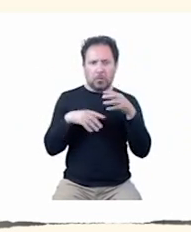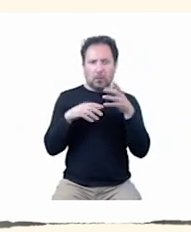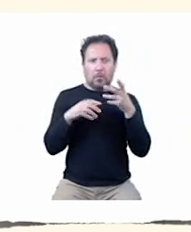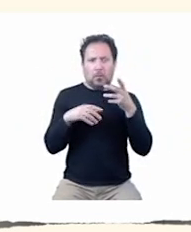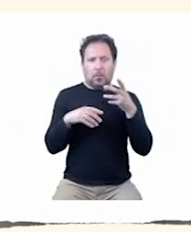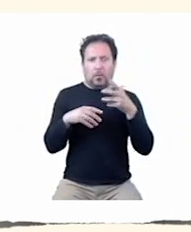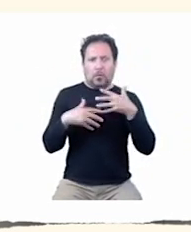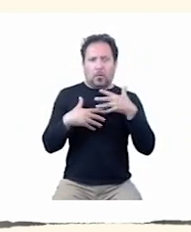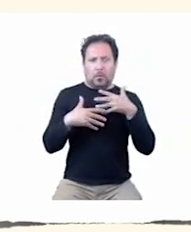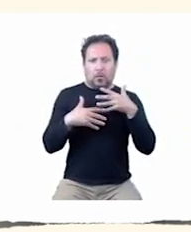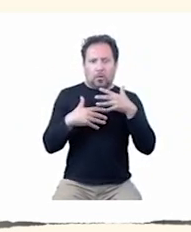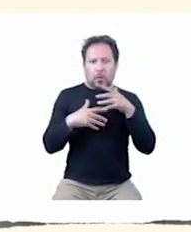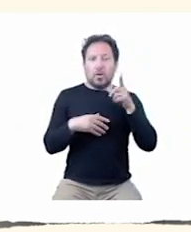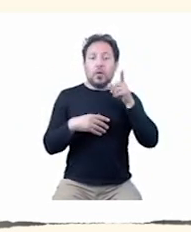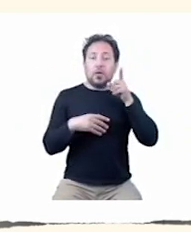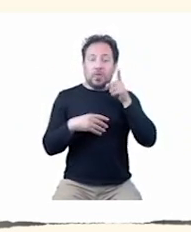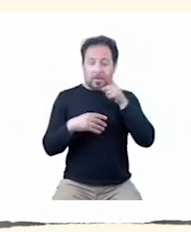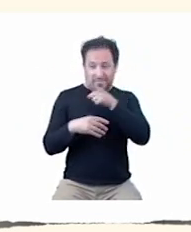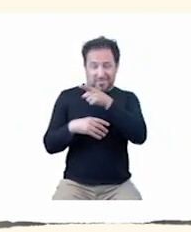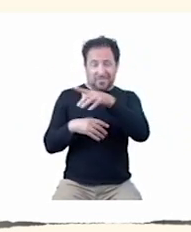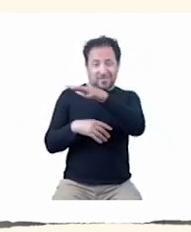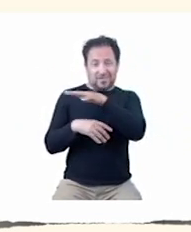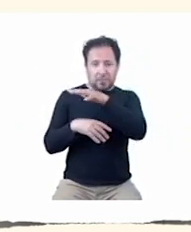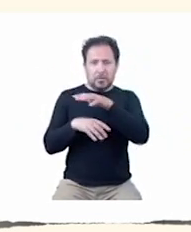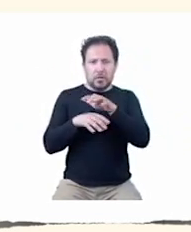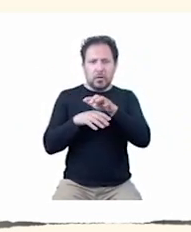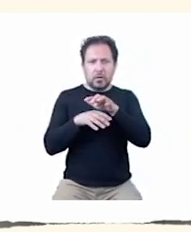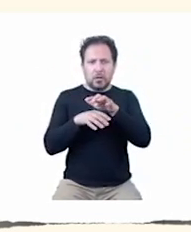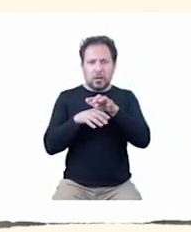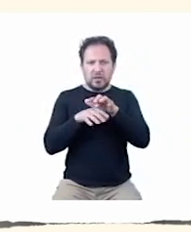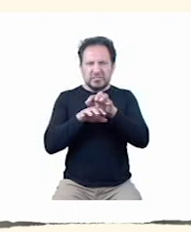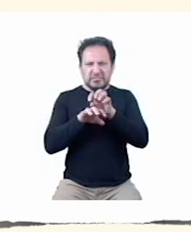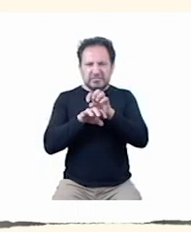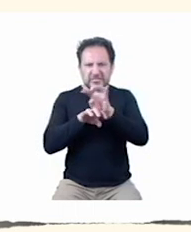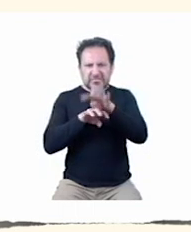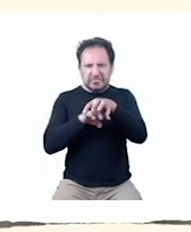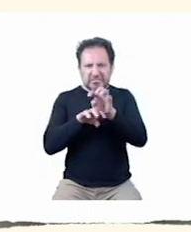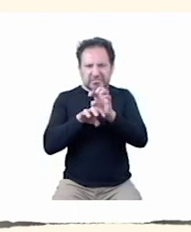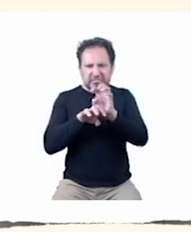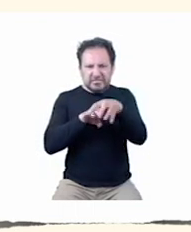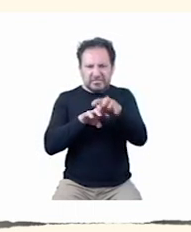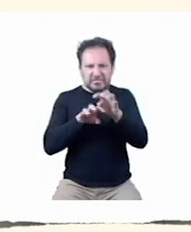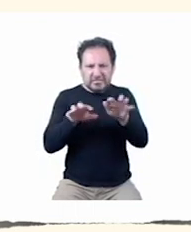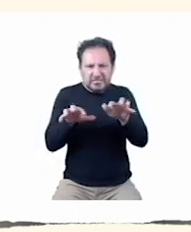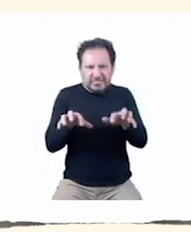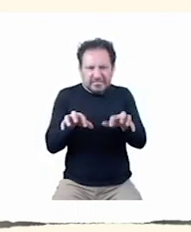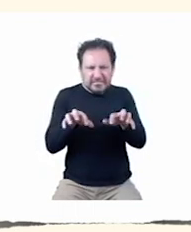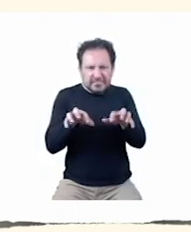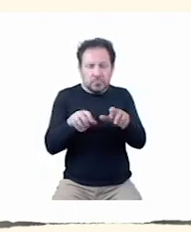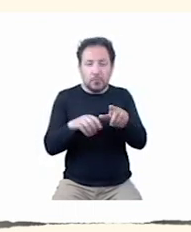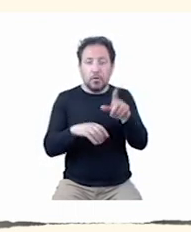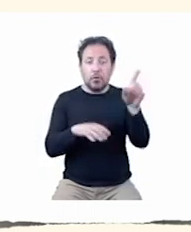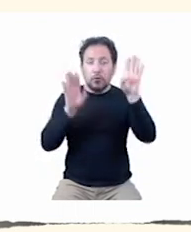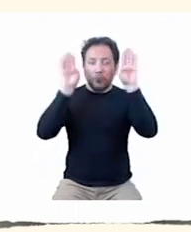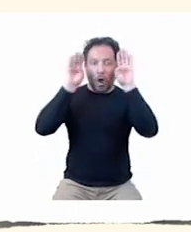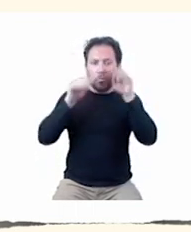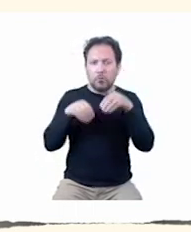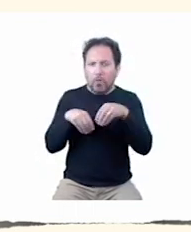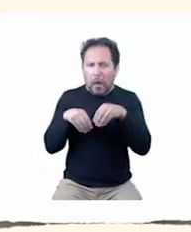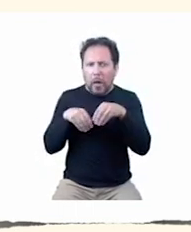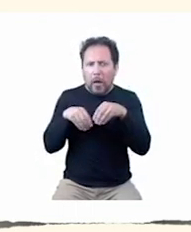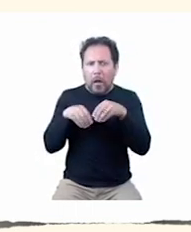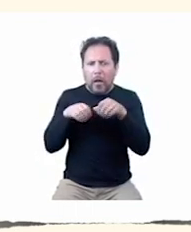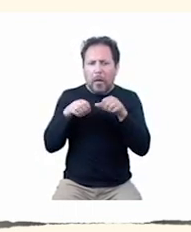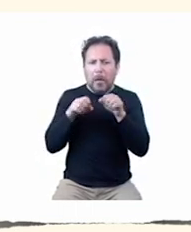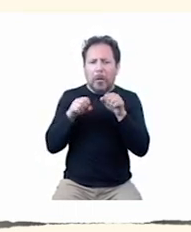bilavano. Lo accerchiavano, mostravano gli artigli e sputavano. Rocky